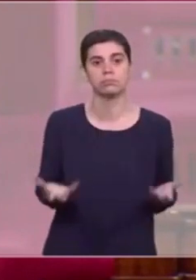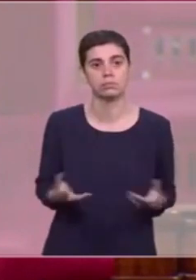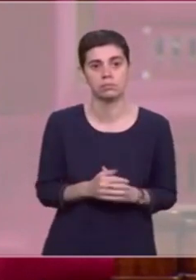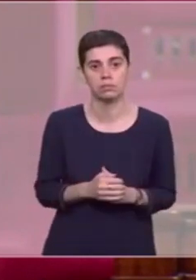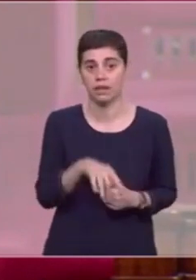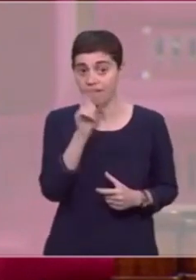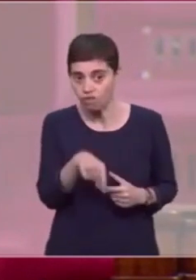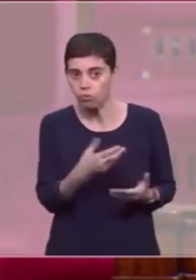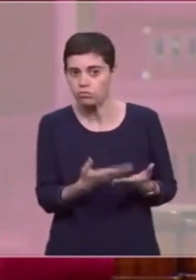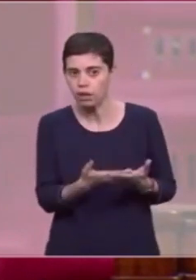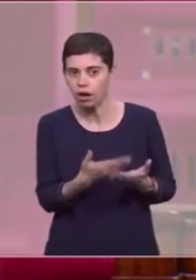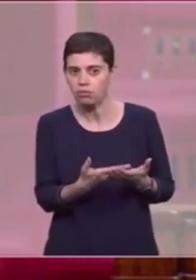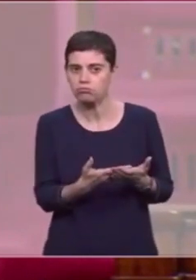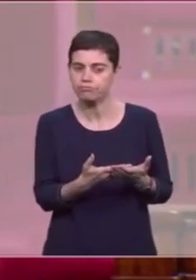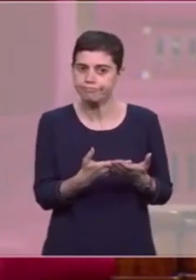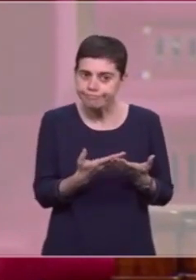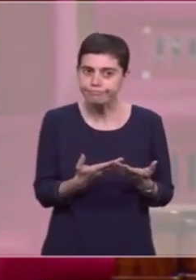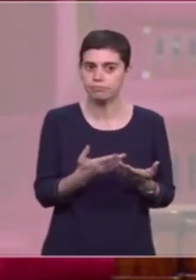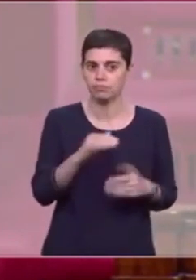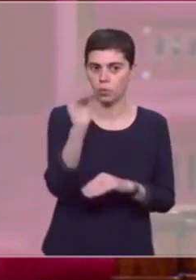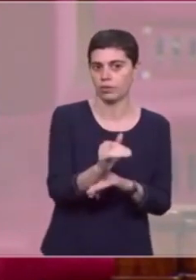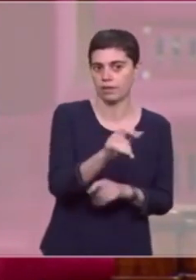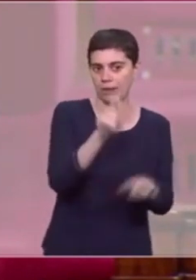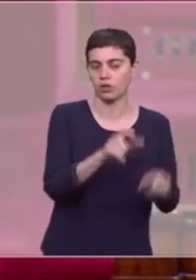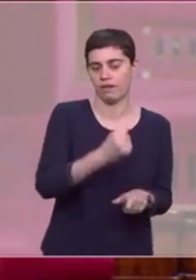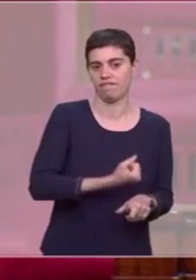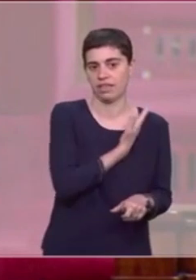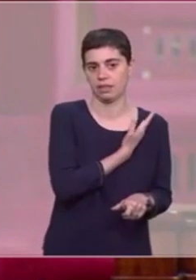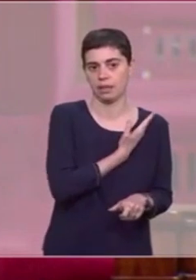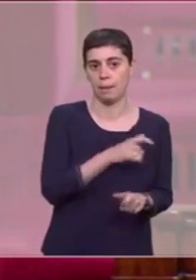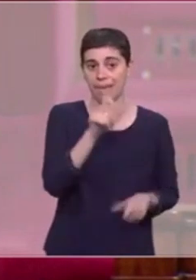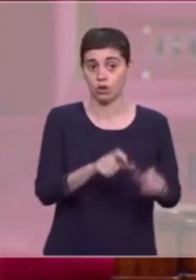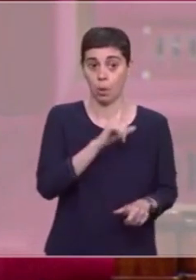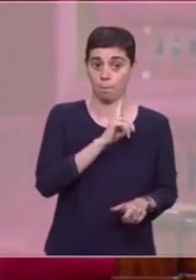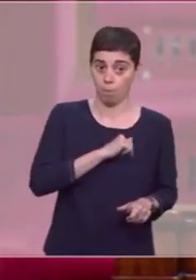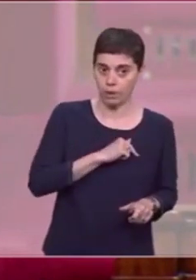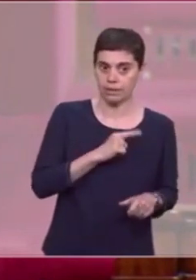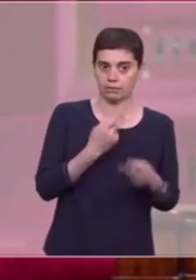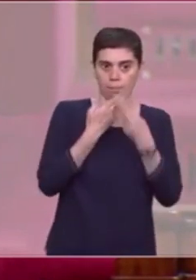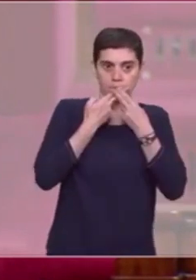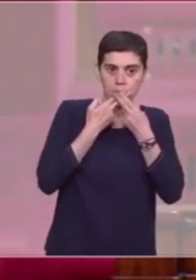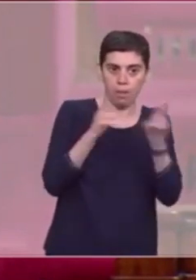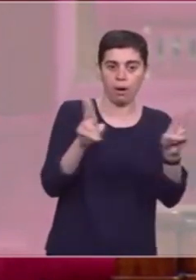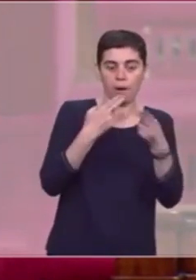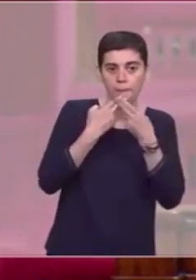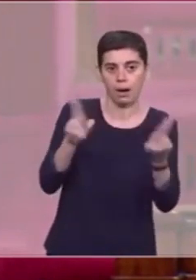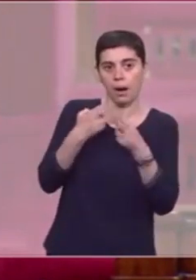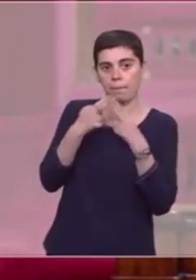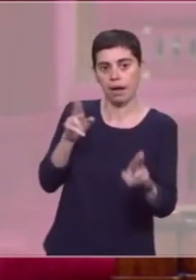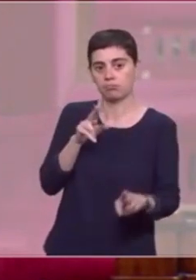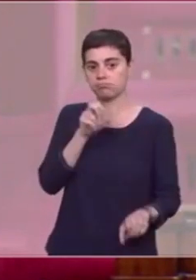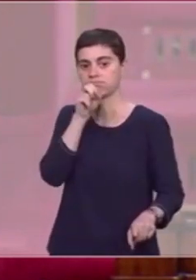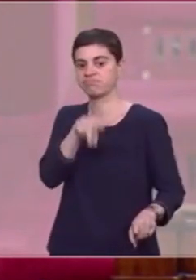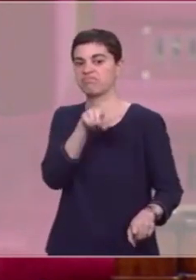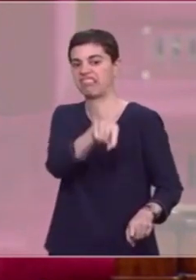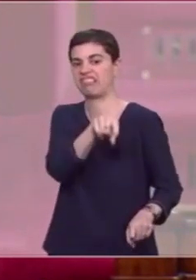et vérité. Singulièrement, il faut remercier ces policiers qui, petit à petit, brisent l'omerta et font connaître leurs collègues racistes qui n'ont rien à